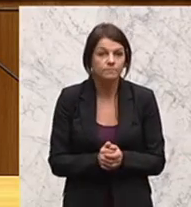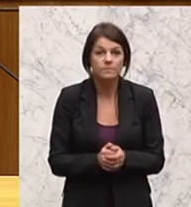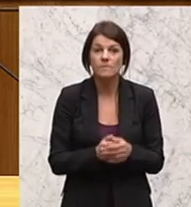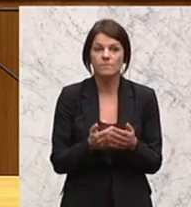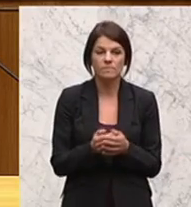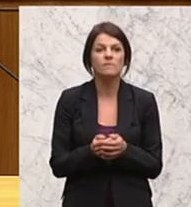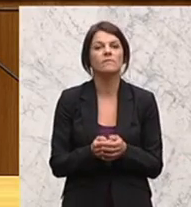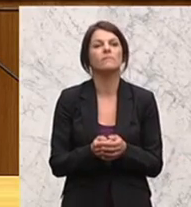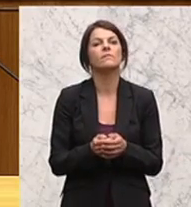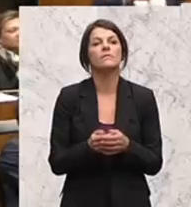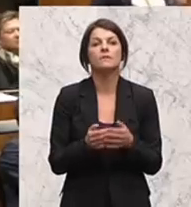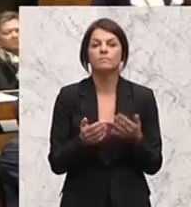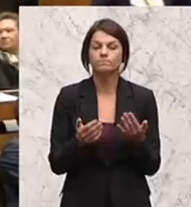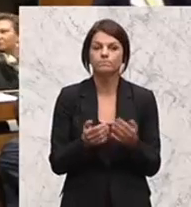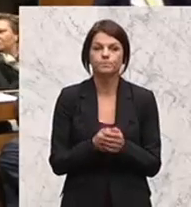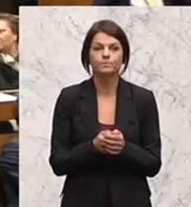Und